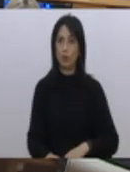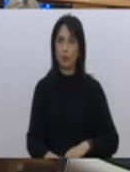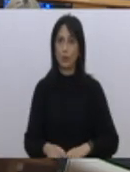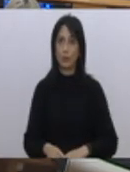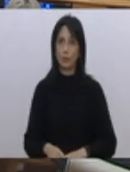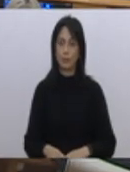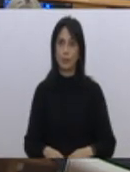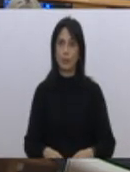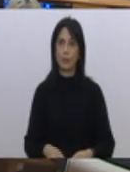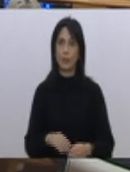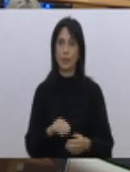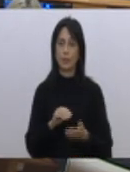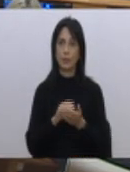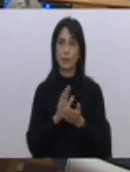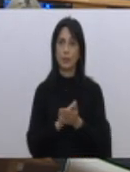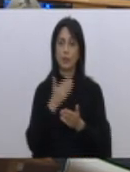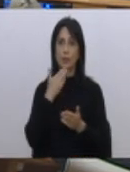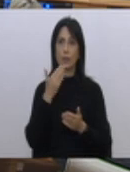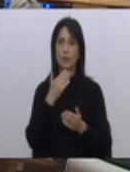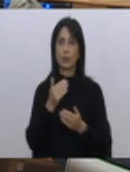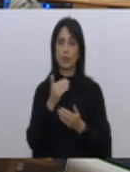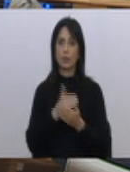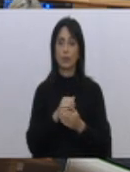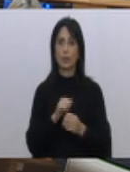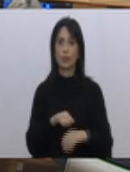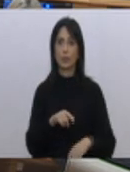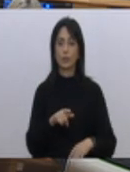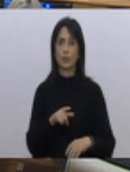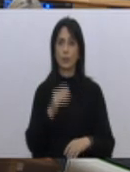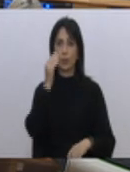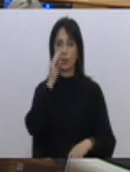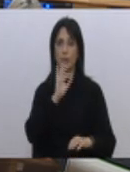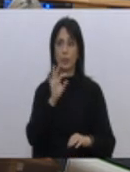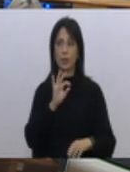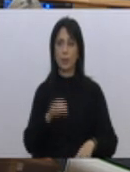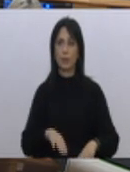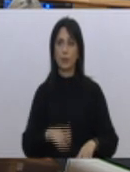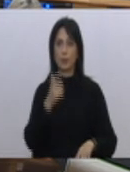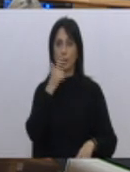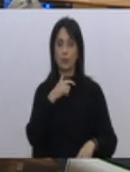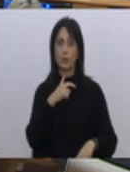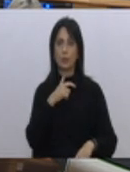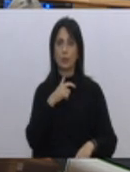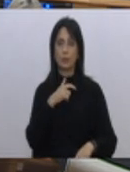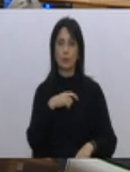ქალბატონო ანა, თქვენ ჩაწერილი ხართ გამოსვლაში და შეგიძლიათ თქვენი პოზიცია დააფიქსიროთ. ბატონი